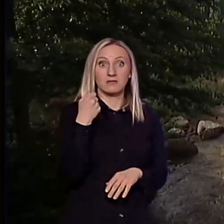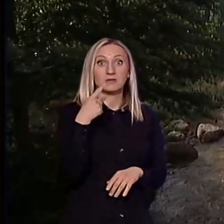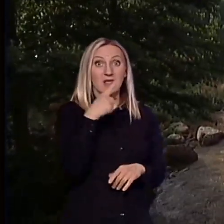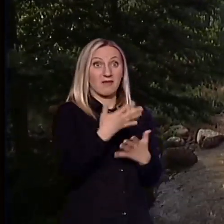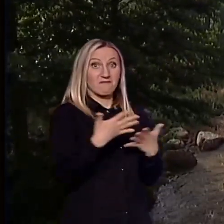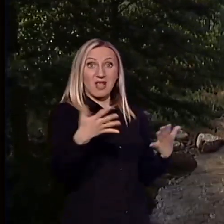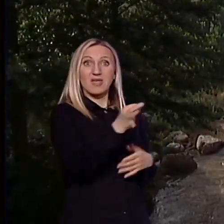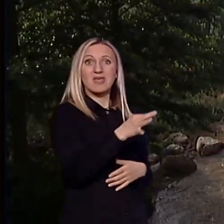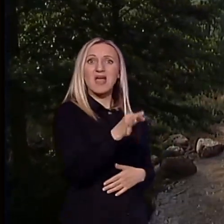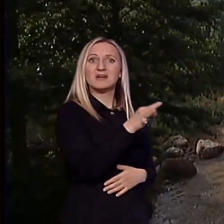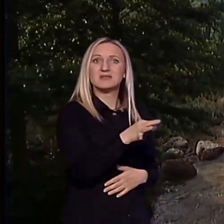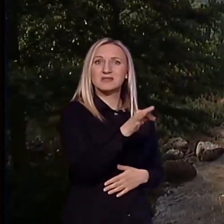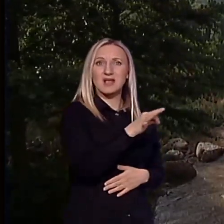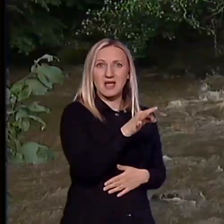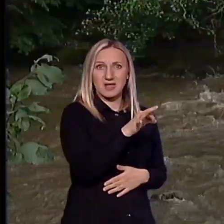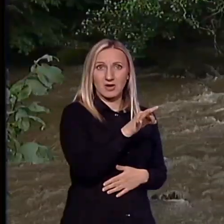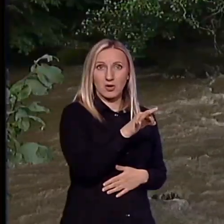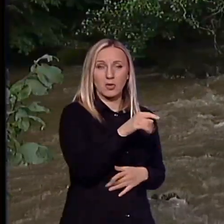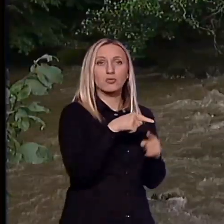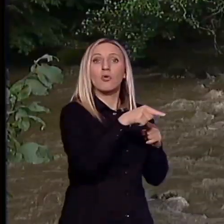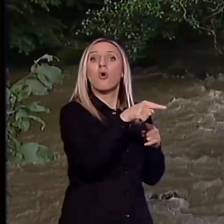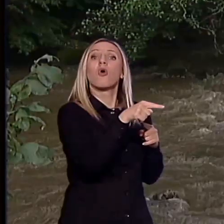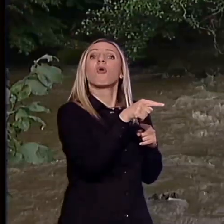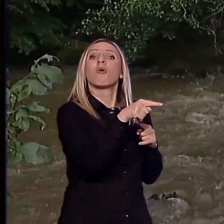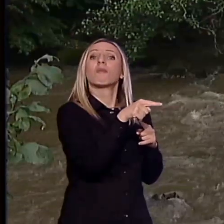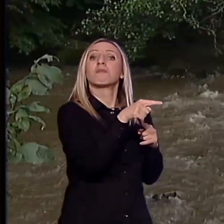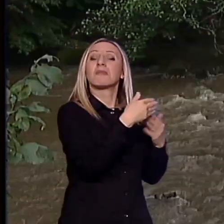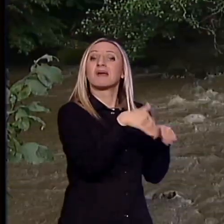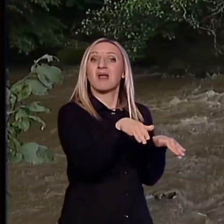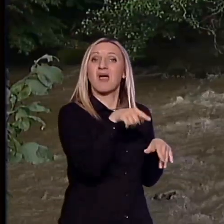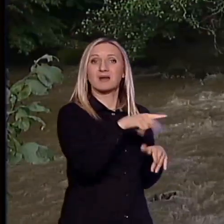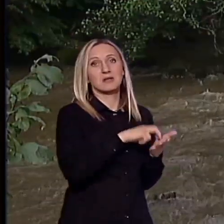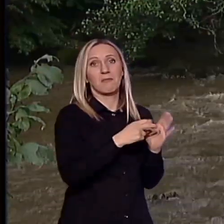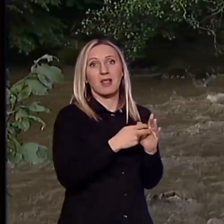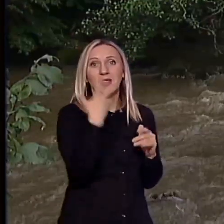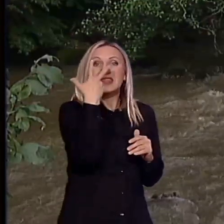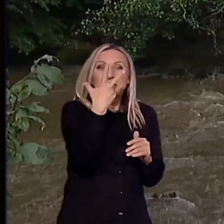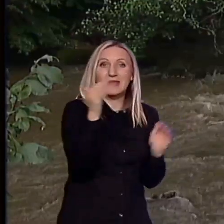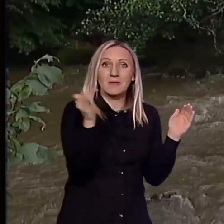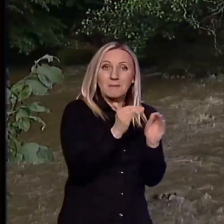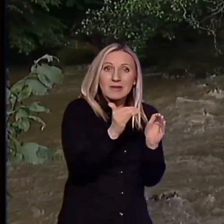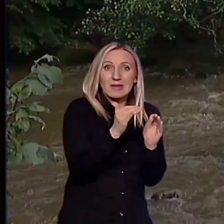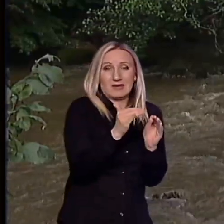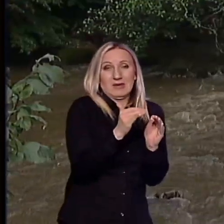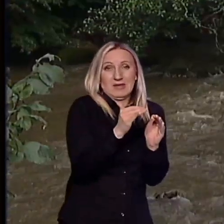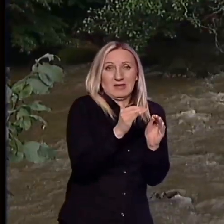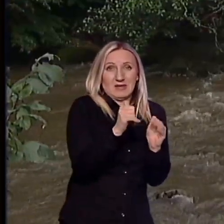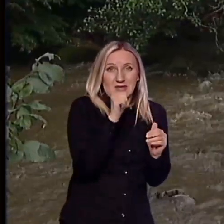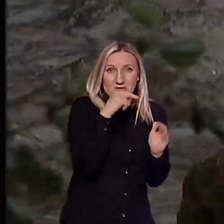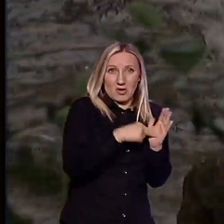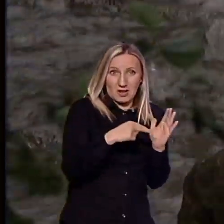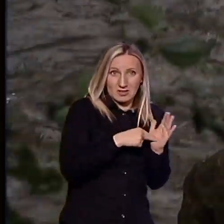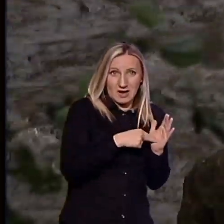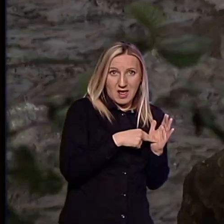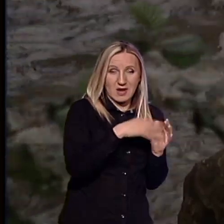jezero iznad Odorovaca do same granice. Planiraju se 3 mini hidroelektrane na Zvonačkoj i Rakitskoj reci.